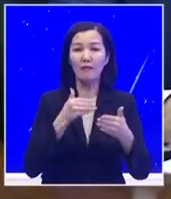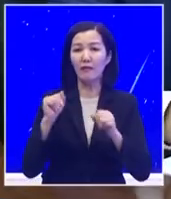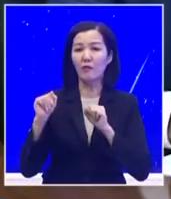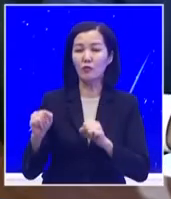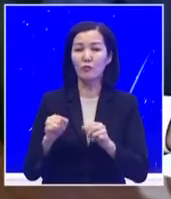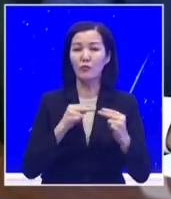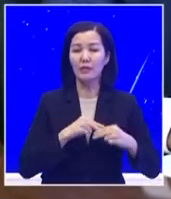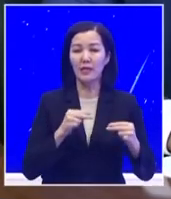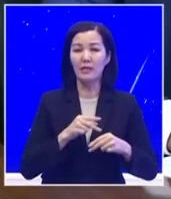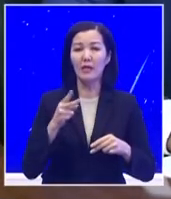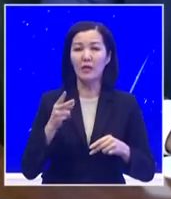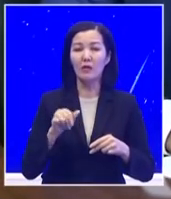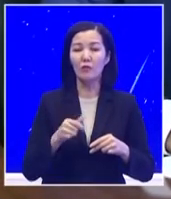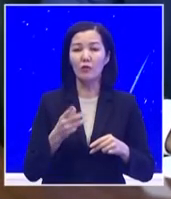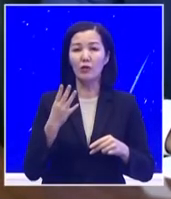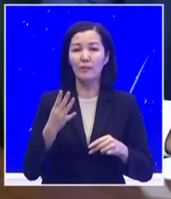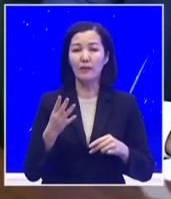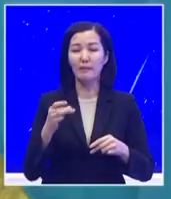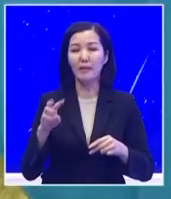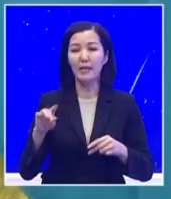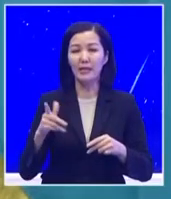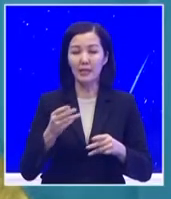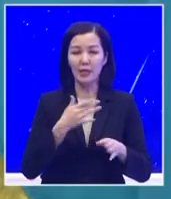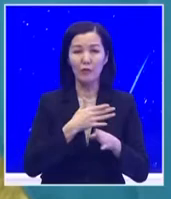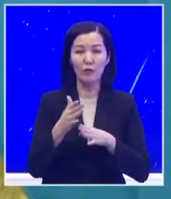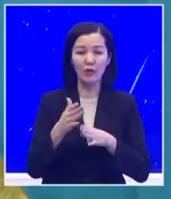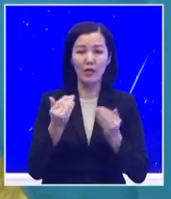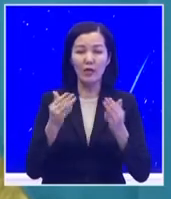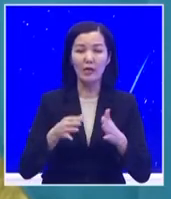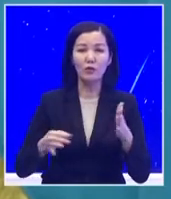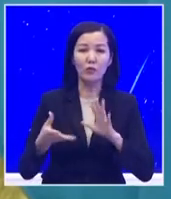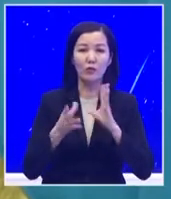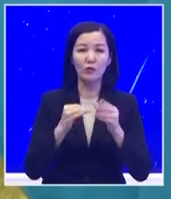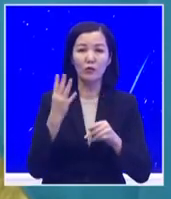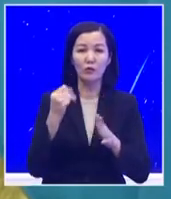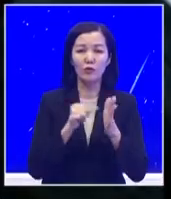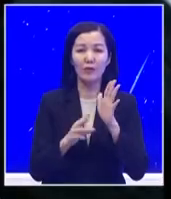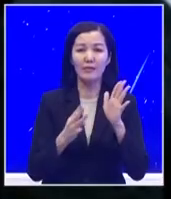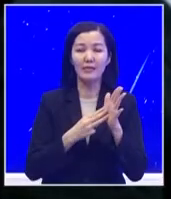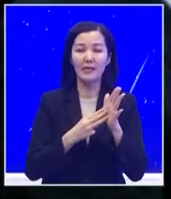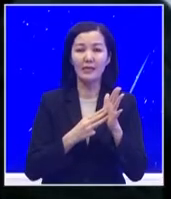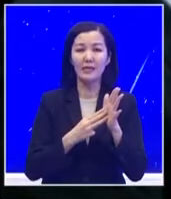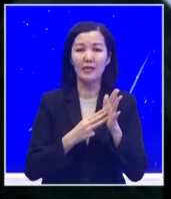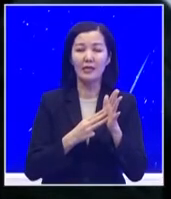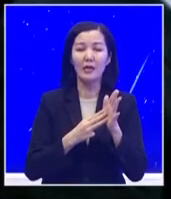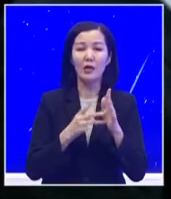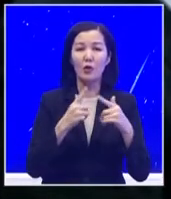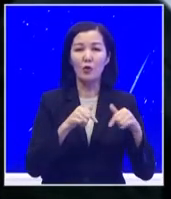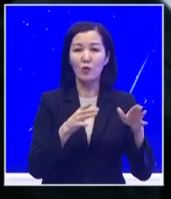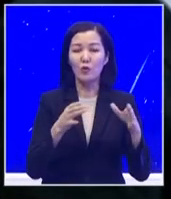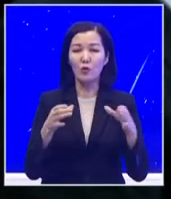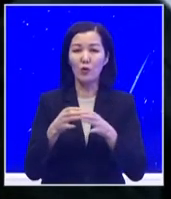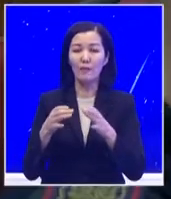жұмысына 2,1 миллиард теңге бөлінген. Қазіргі таңда облыс аумағында 368 гидротехникалық құрылым бар.